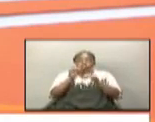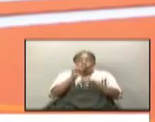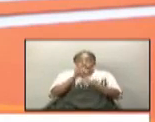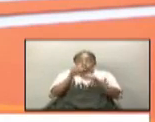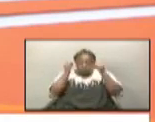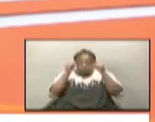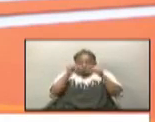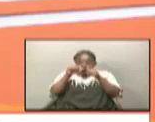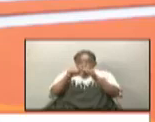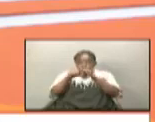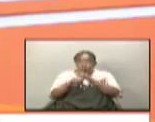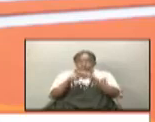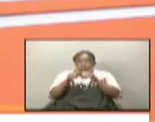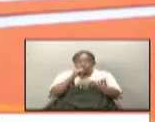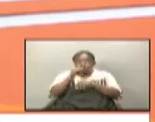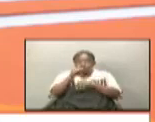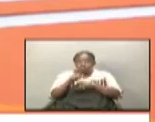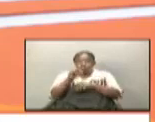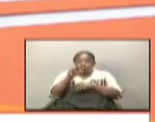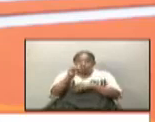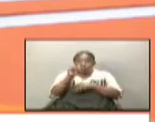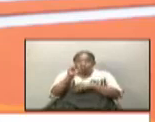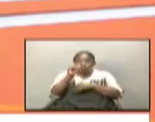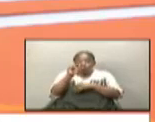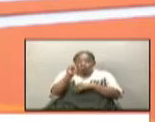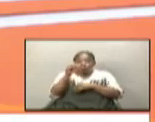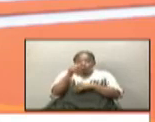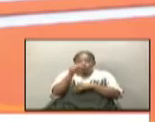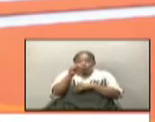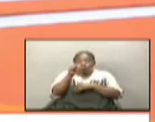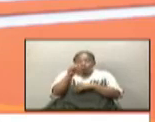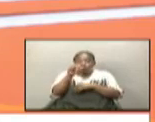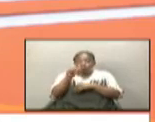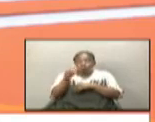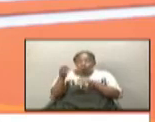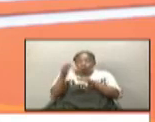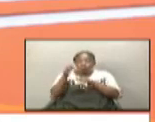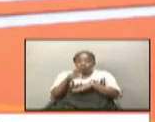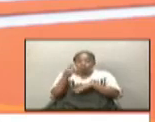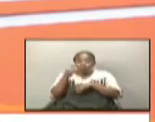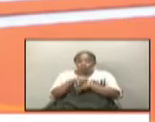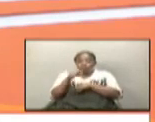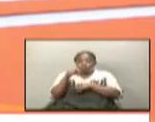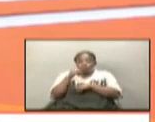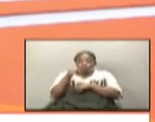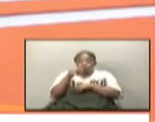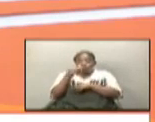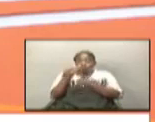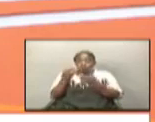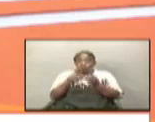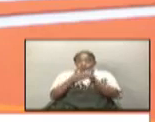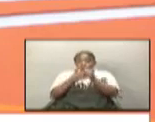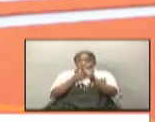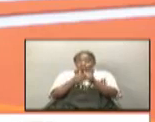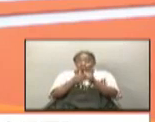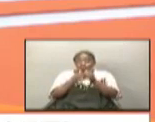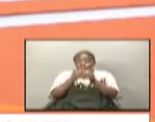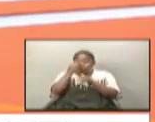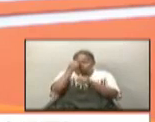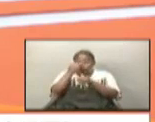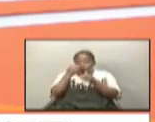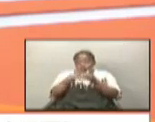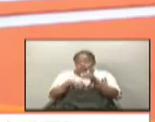nsonga z'ebyamawulire John Nagenda eyafudde olunaku olw'eggulo. Ab'enganda bategeezezza nti Nagenda